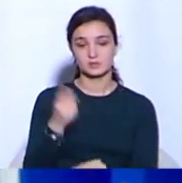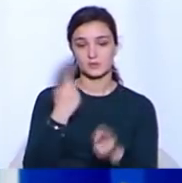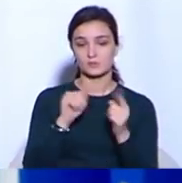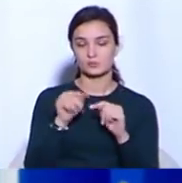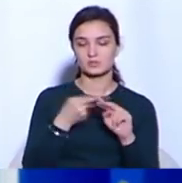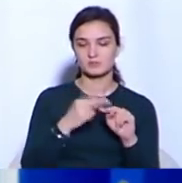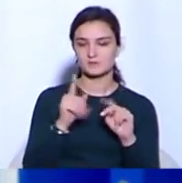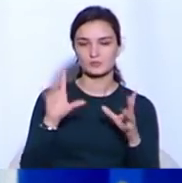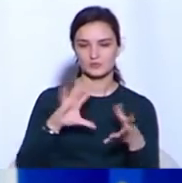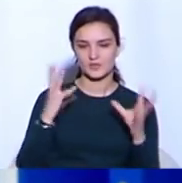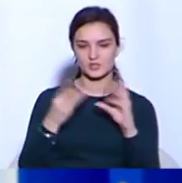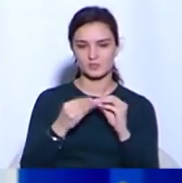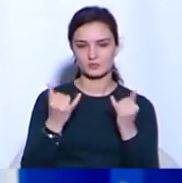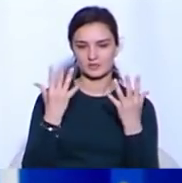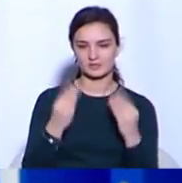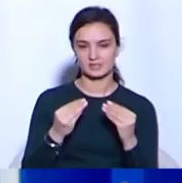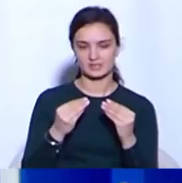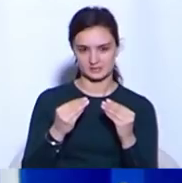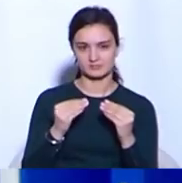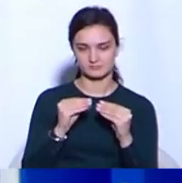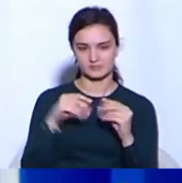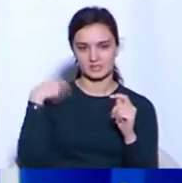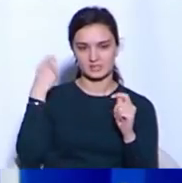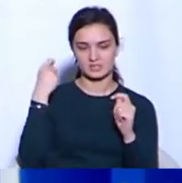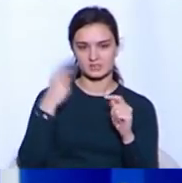დაბრუნდით იმისაც, რომ შევაჯამოთ დღევანდელი გადაცემა.